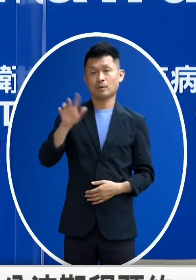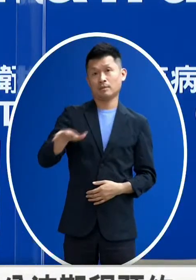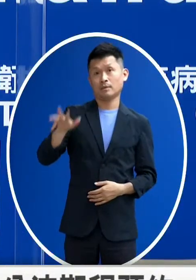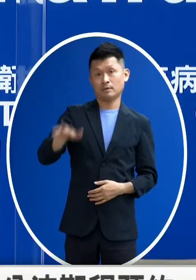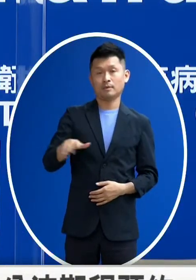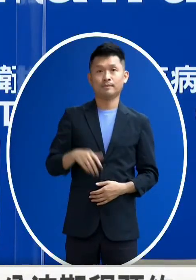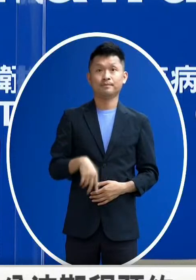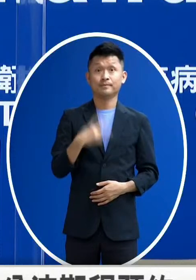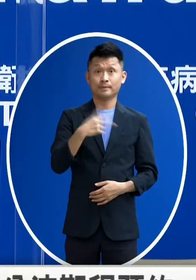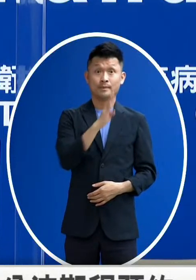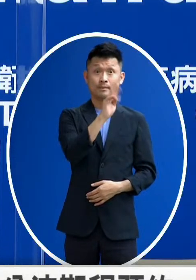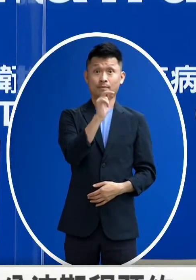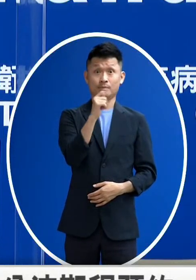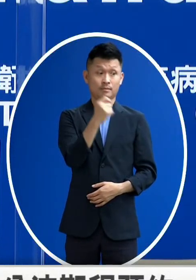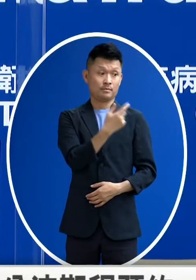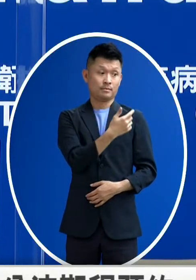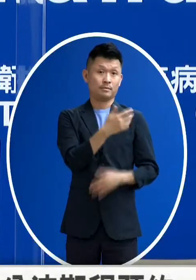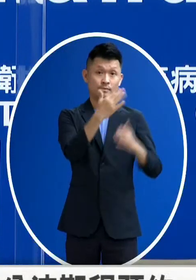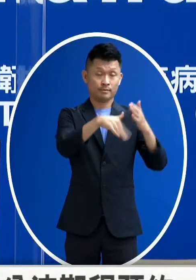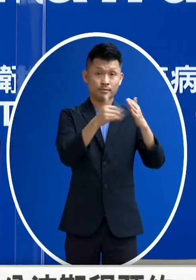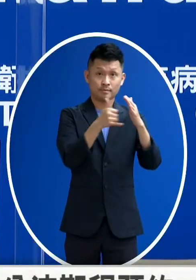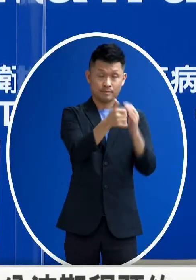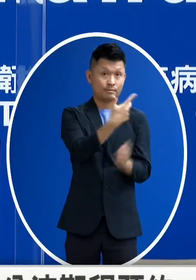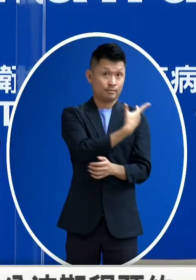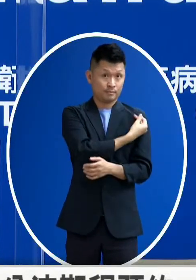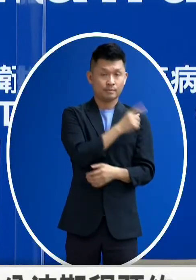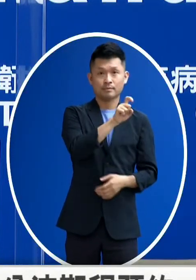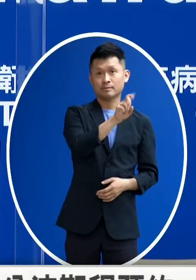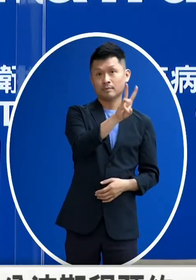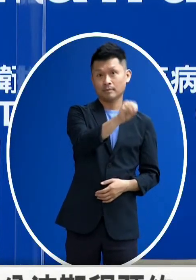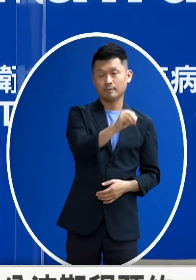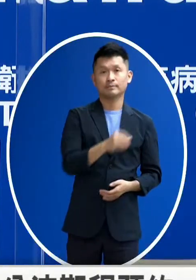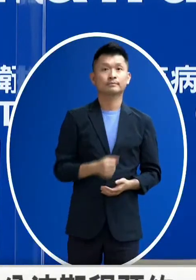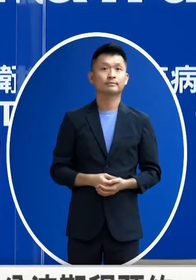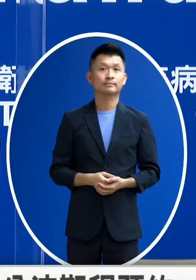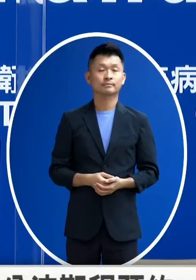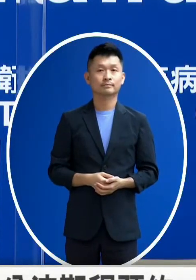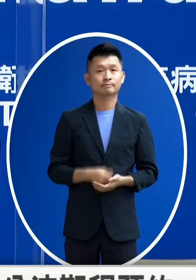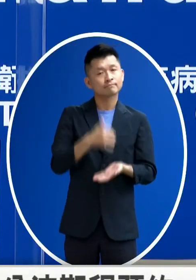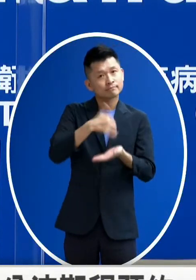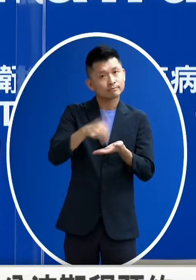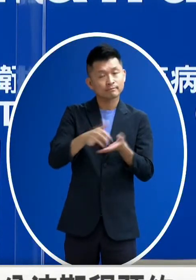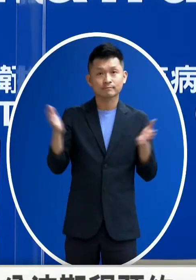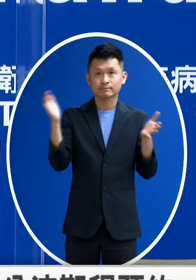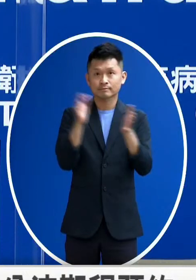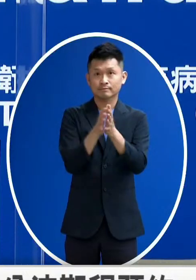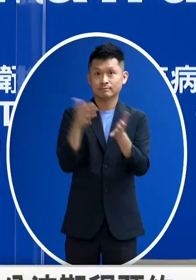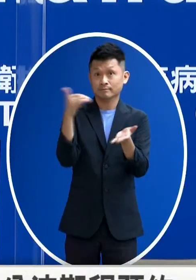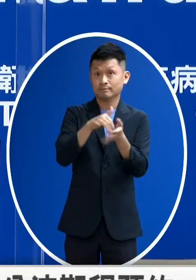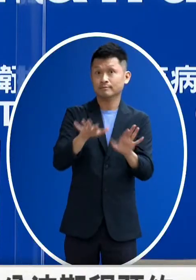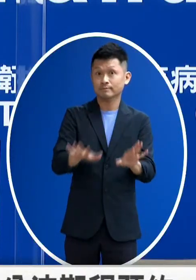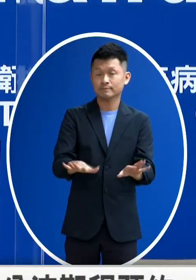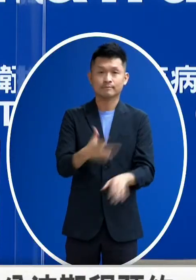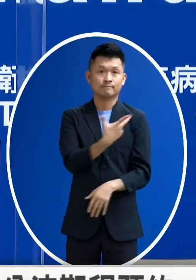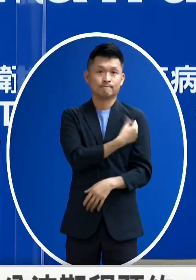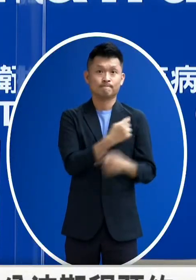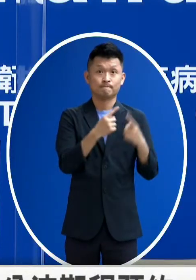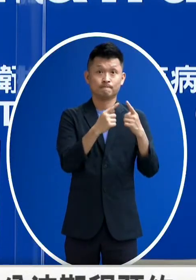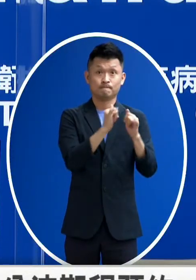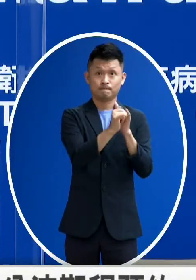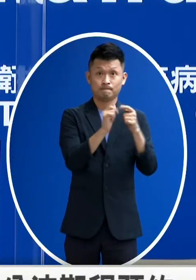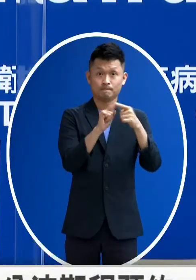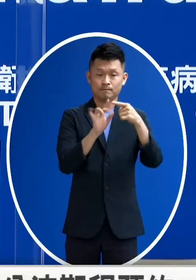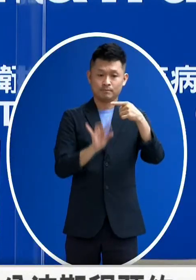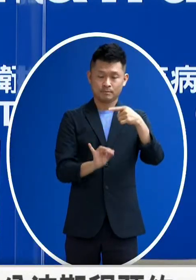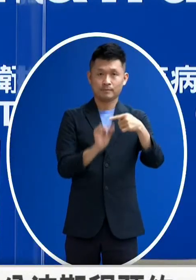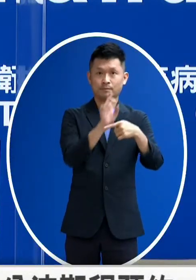18000，还有 BNT 是校园接种是30000、哦、那所以到目前为止我们的接种人口涵盖率是